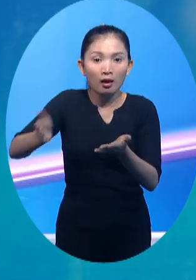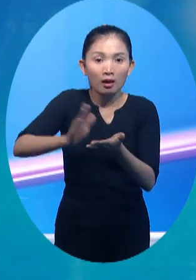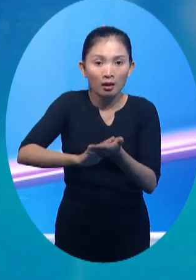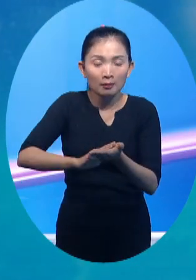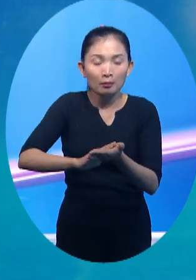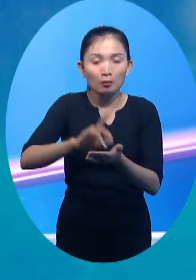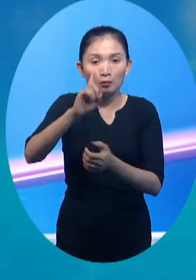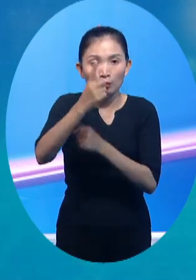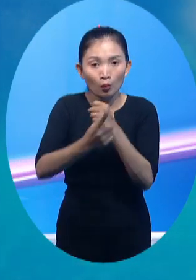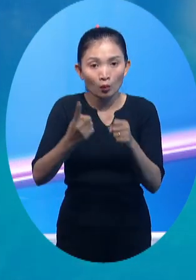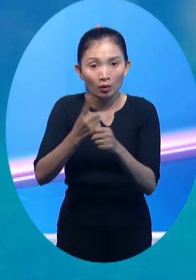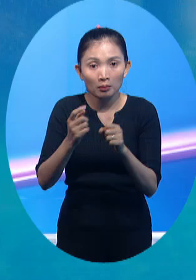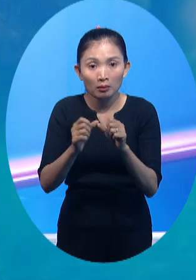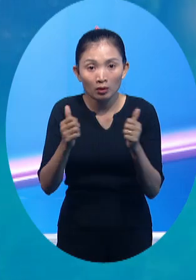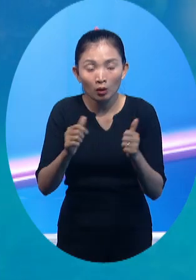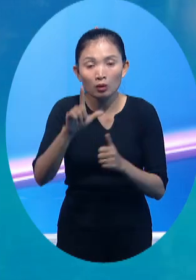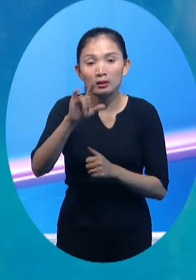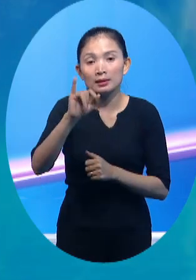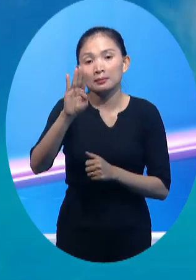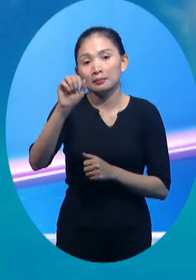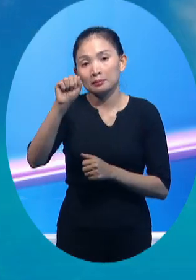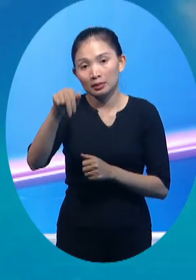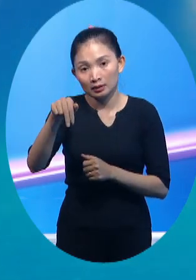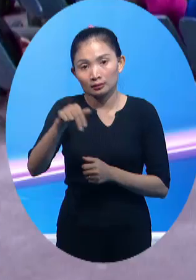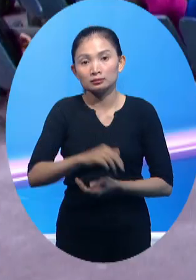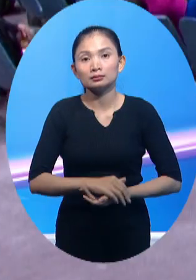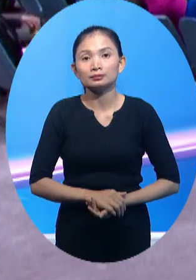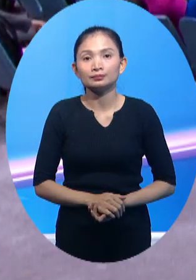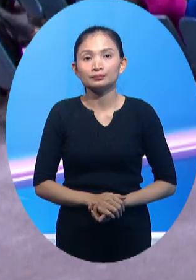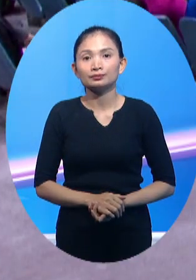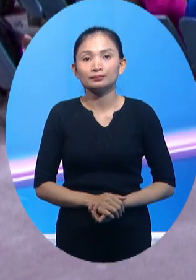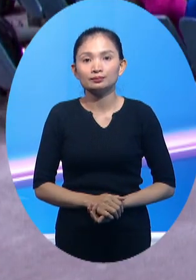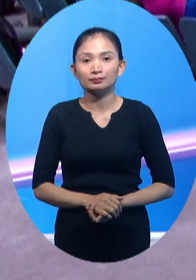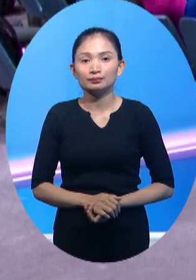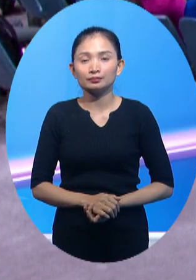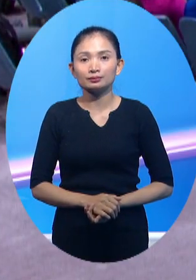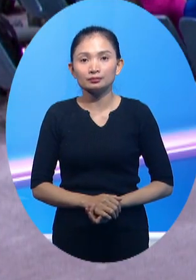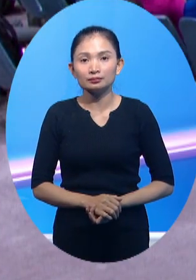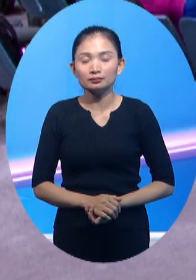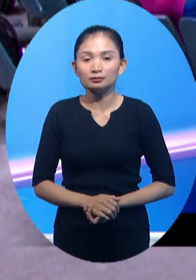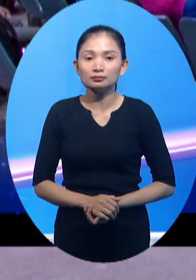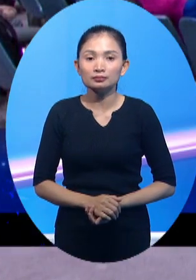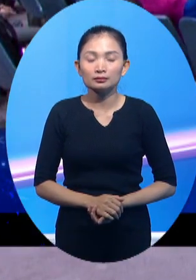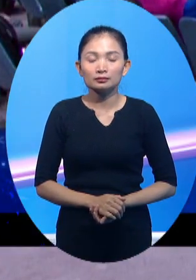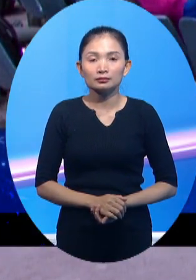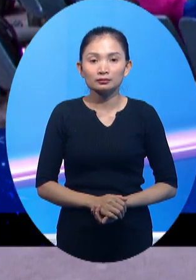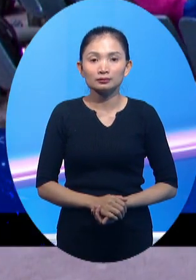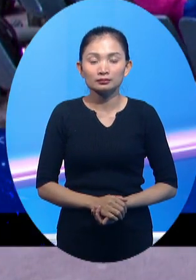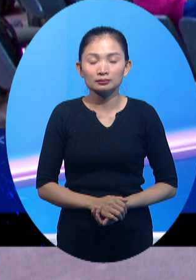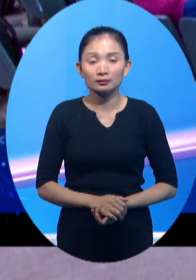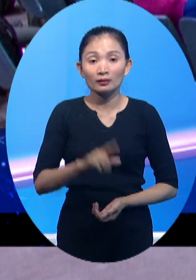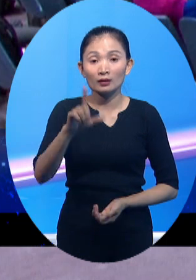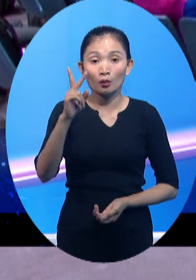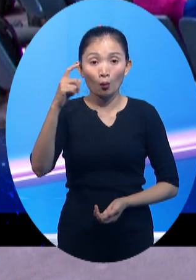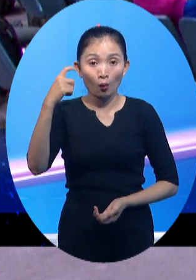Cần phải thay đổi nhiệm vụ của hoạt động này trong tương lai lực lượng lâm thời của Liên Hiệp Quốc tại li bang